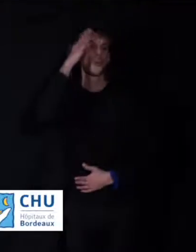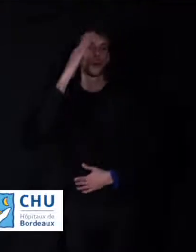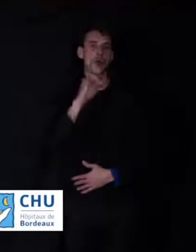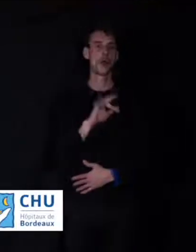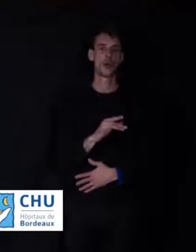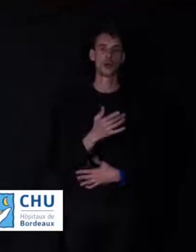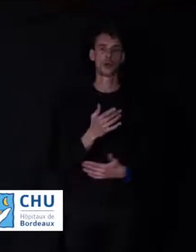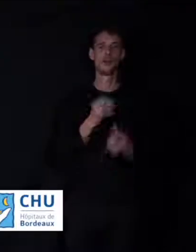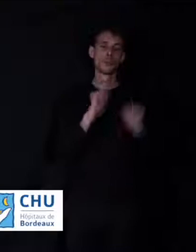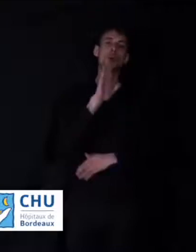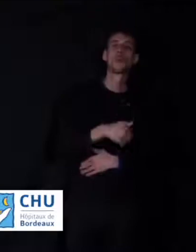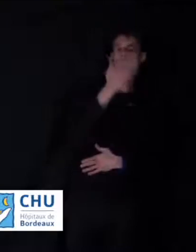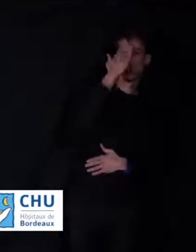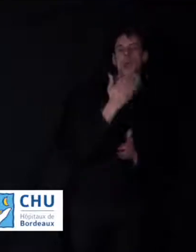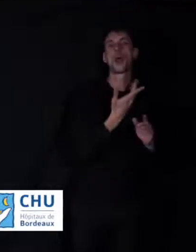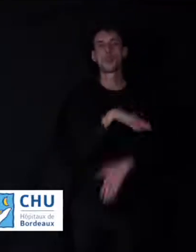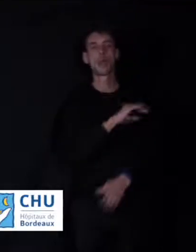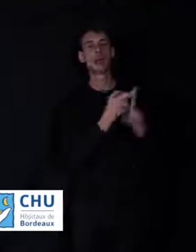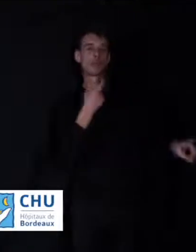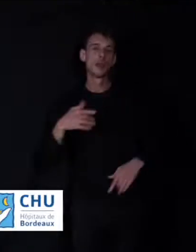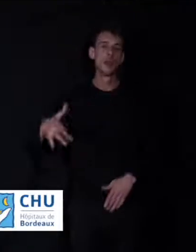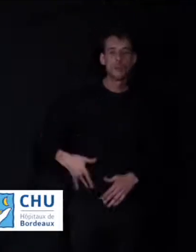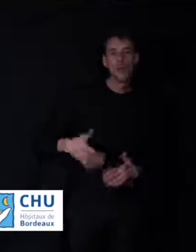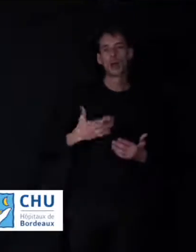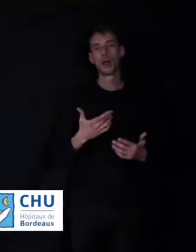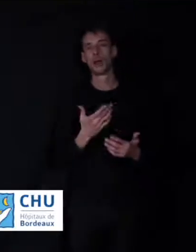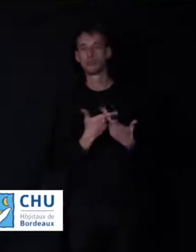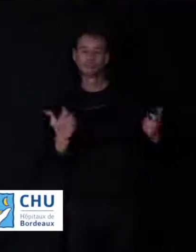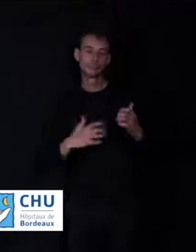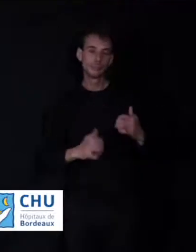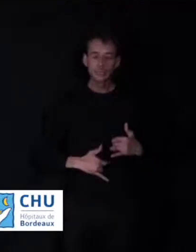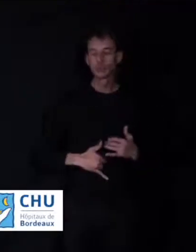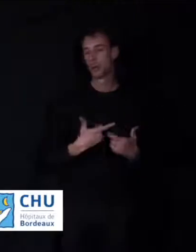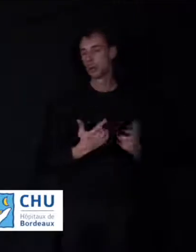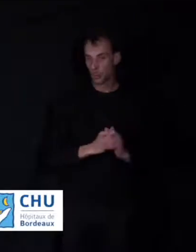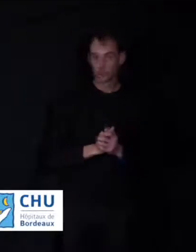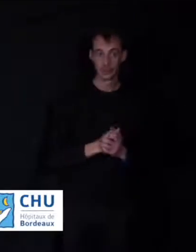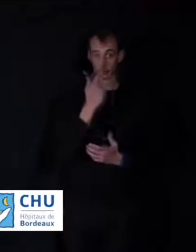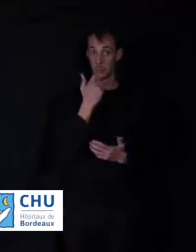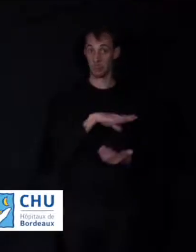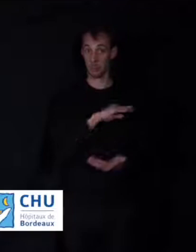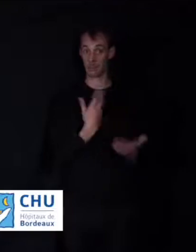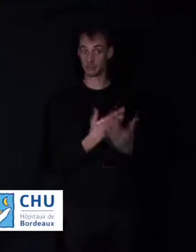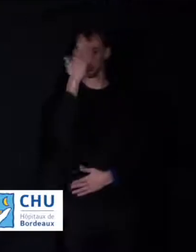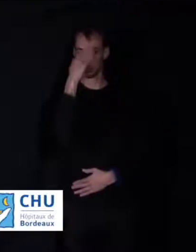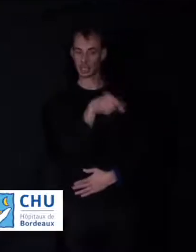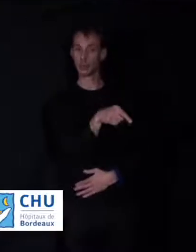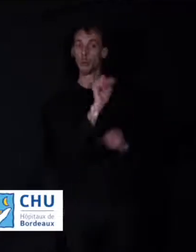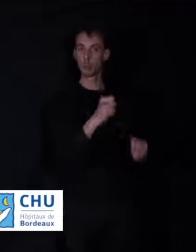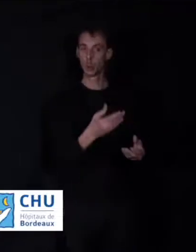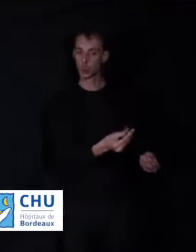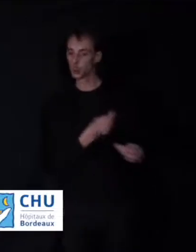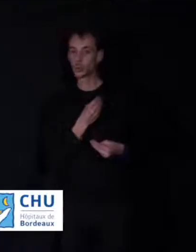bile, et on pensait que ce virus animal allait perturber les humeurs, et que finalement, la